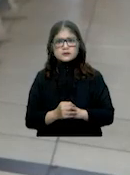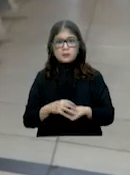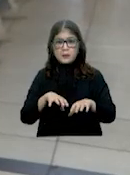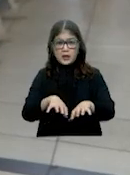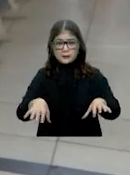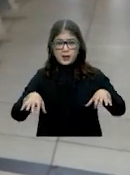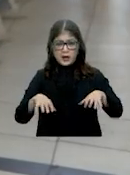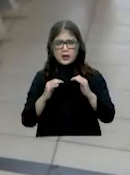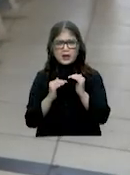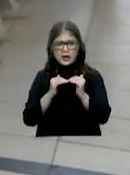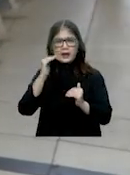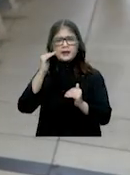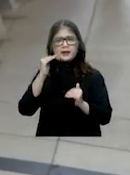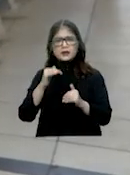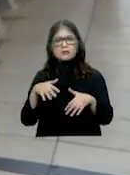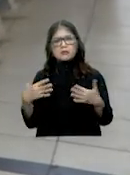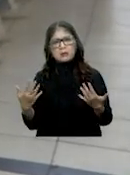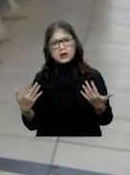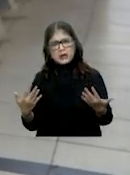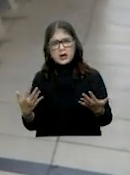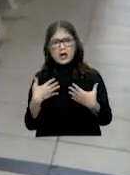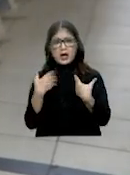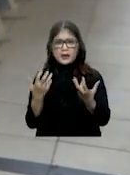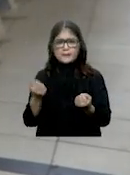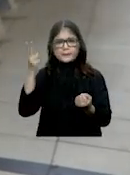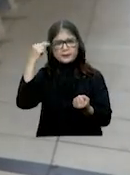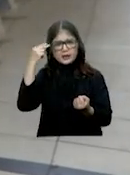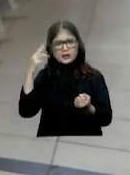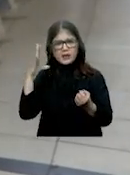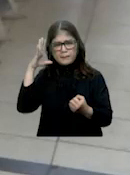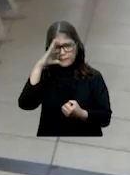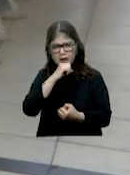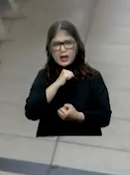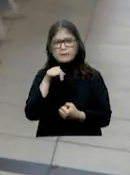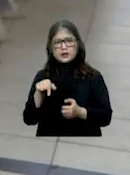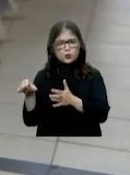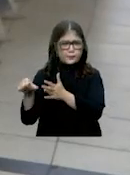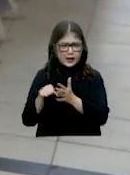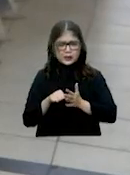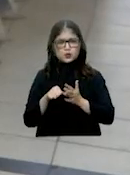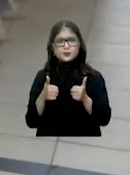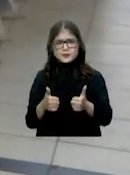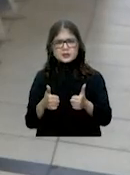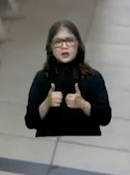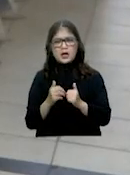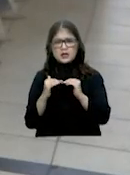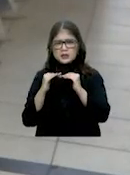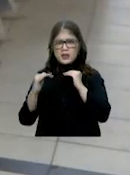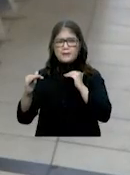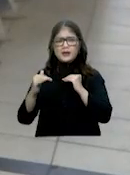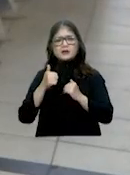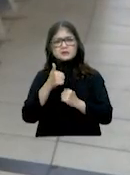Ya gimana ya mudah-mudahan ya pemerintah Mengertilah gitu bisa di stabil lagi gitu